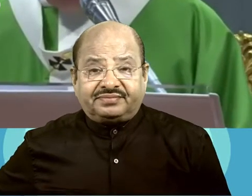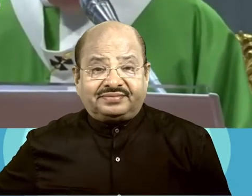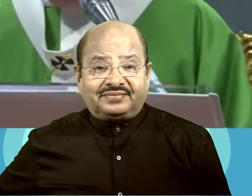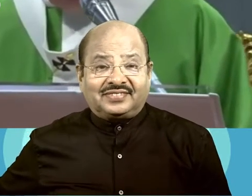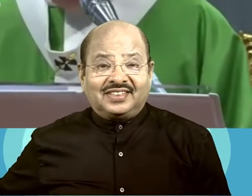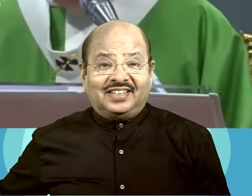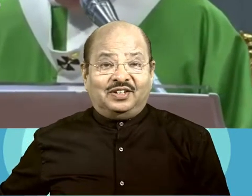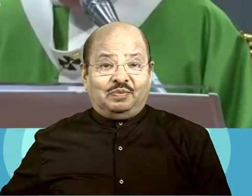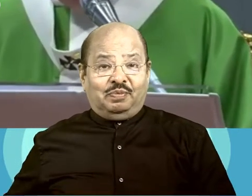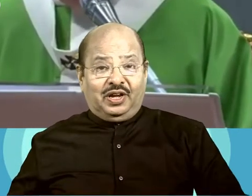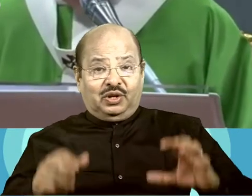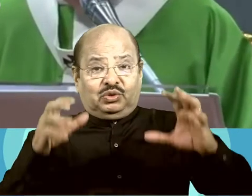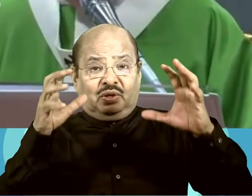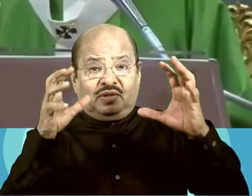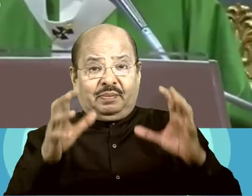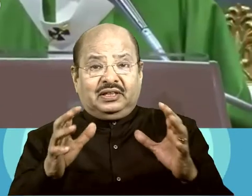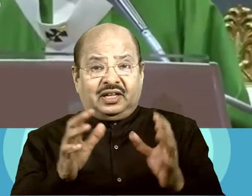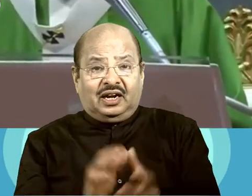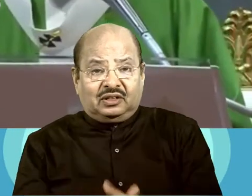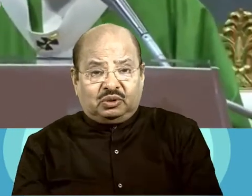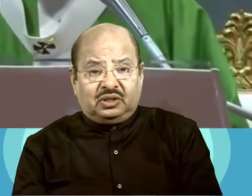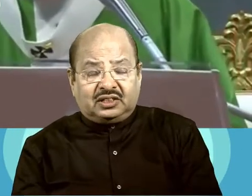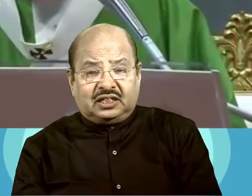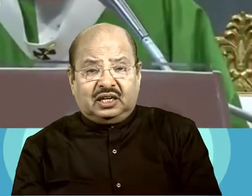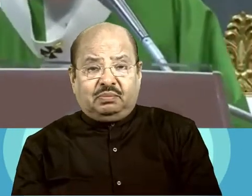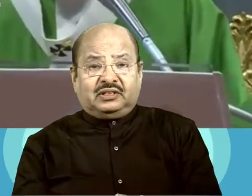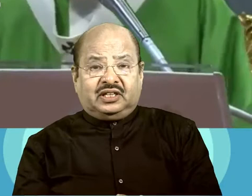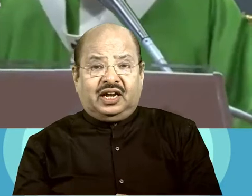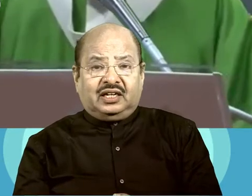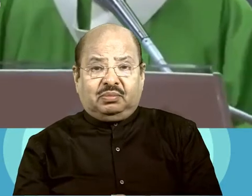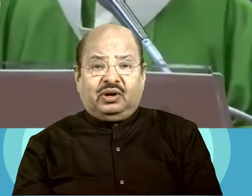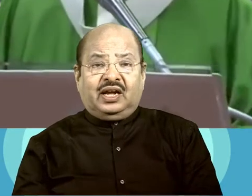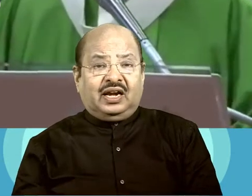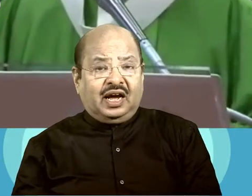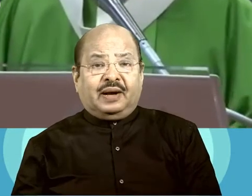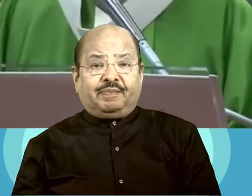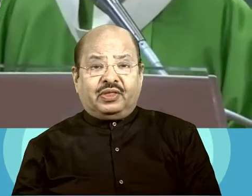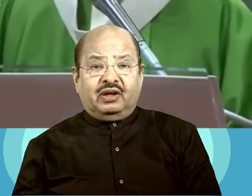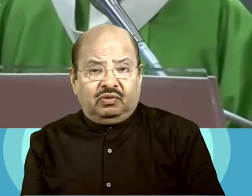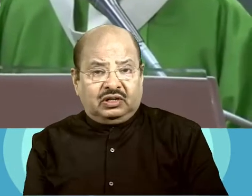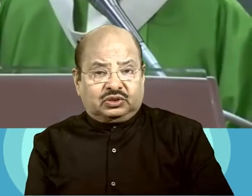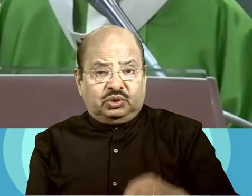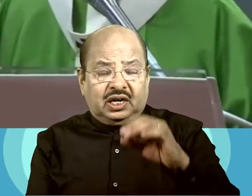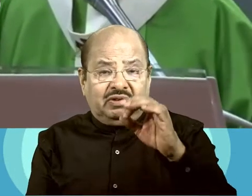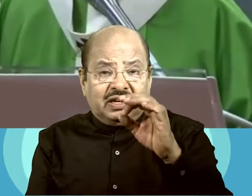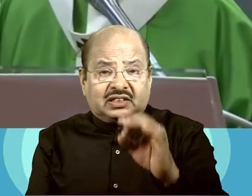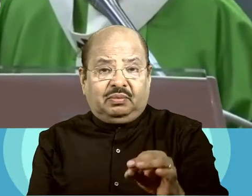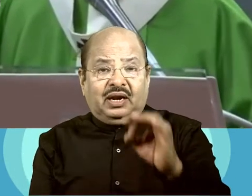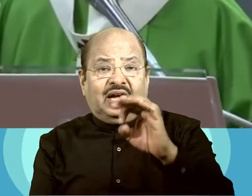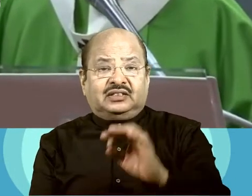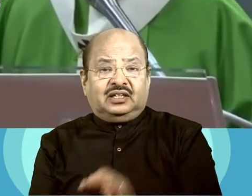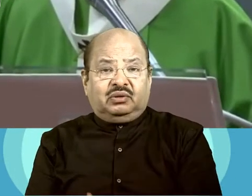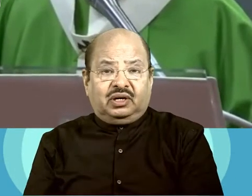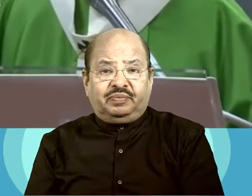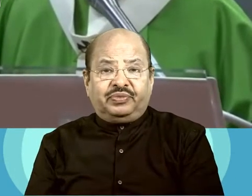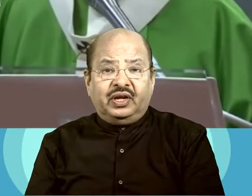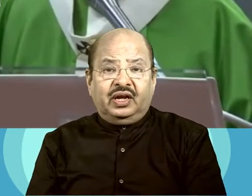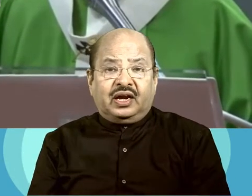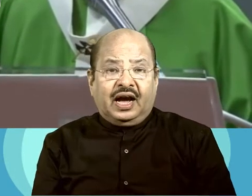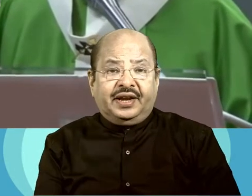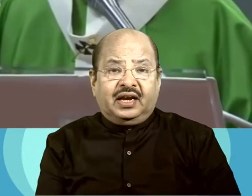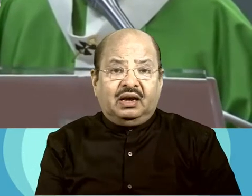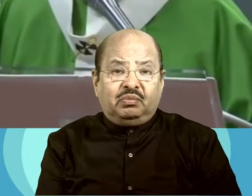പ്രശ്നസങ്കീർണമാണ്. ഭീരുത്വം നമ്മെ തളർത്തുന്ന സന്ദർഭത്തിൽ എന്ന പോലെയല്ല. വസ്തുതകൾ വ്യക്തമല്ലാത്തത്